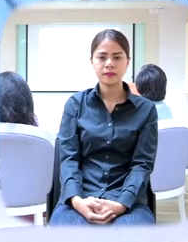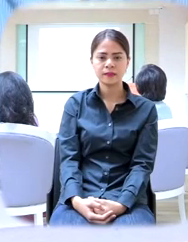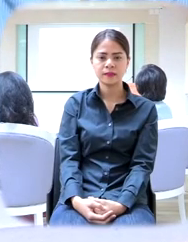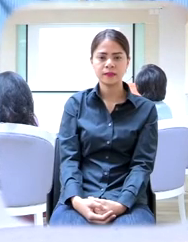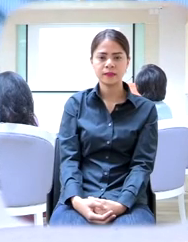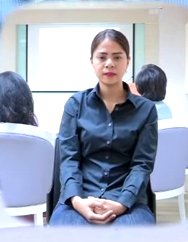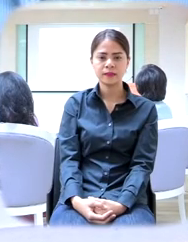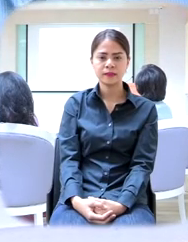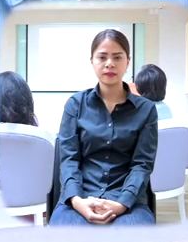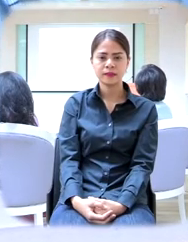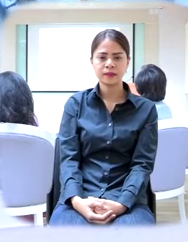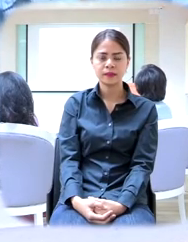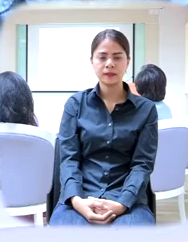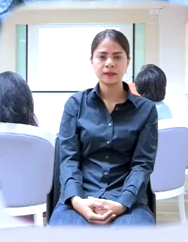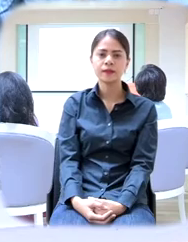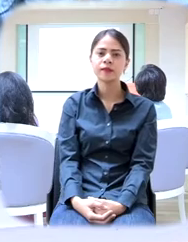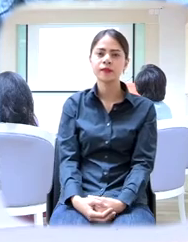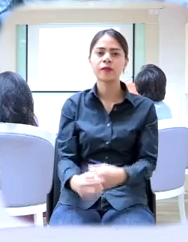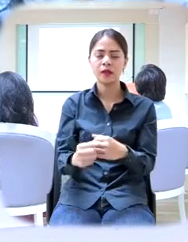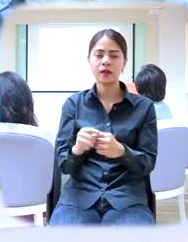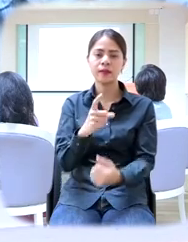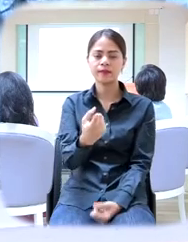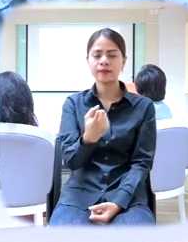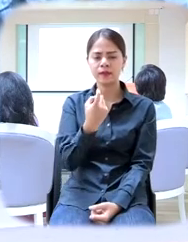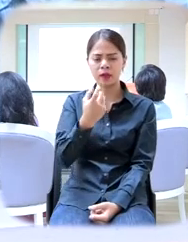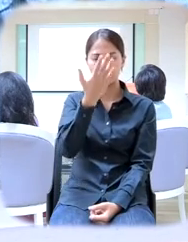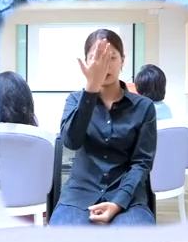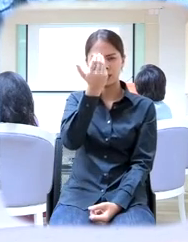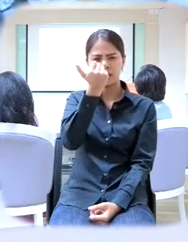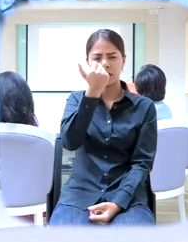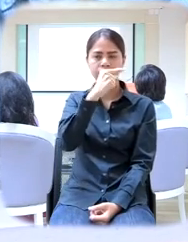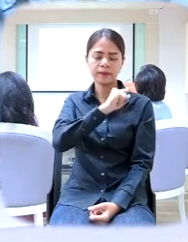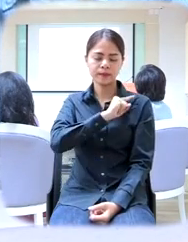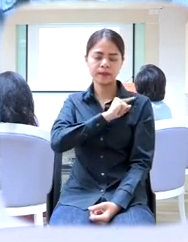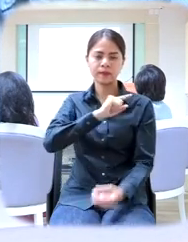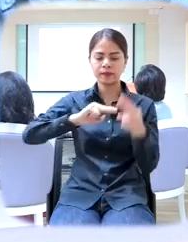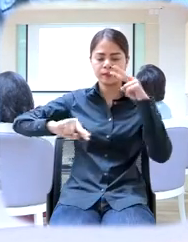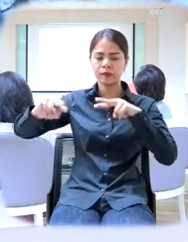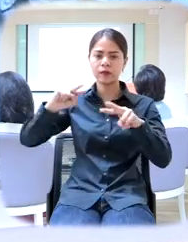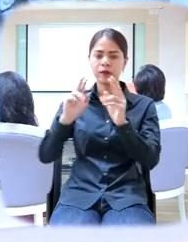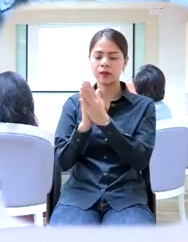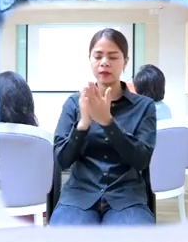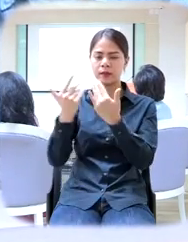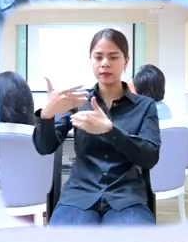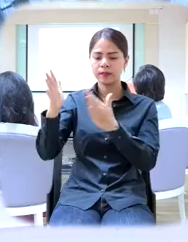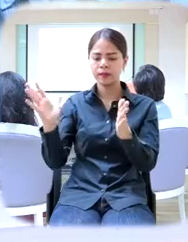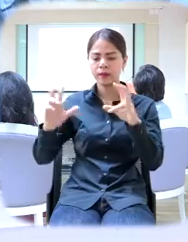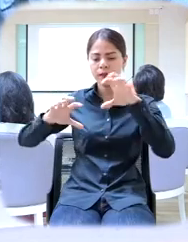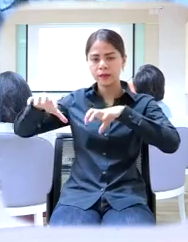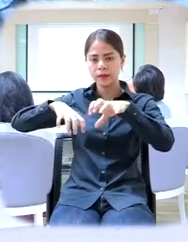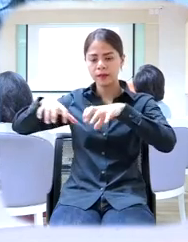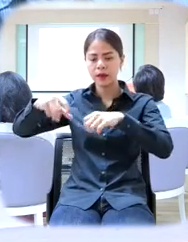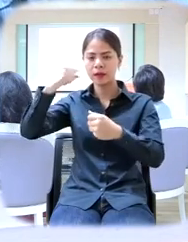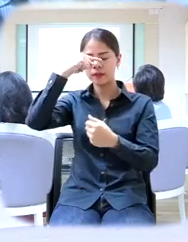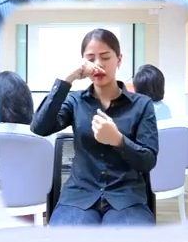Buddhism. ในส่วนคำถามที่ว่าแล้วบรรณารักษ์ศาสตร์หรือว่าศาสตร์ที่เกี่ยวกับการจัดการวรรณกรรมทั้งหลายของบ้านเรา